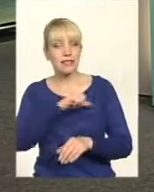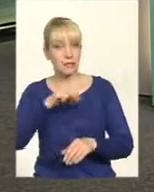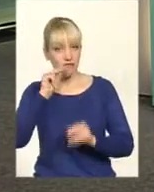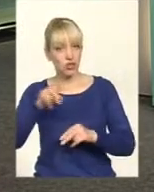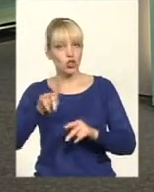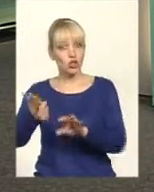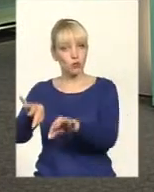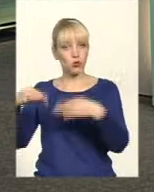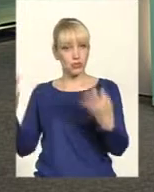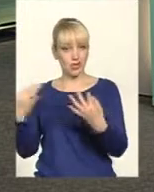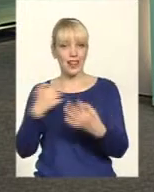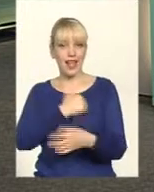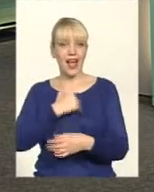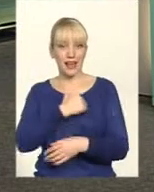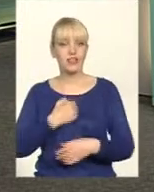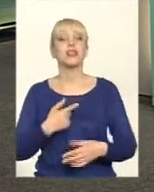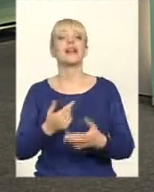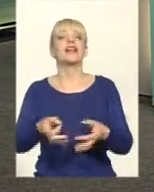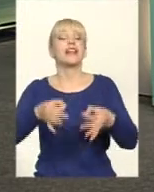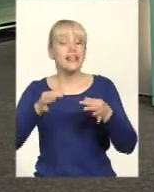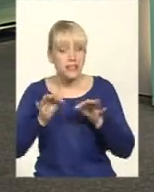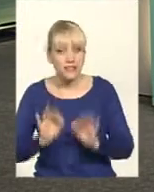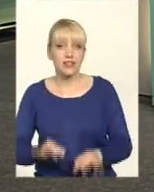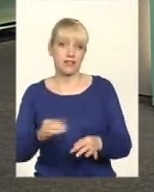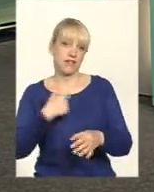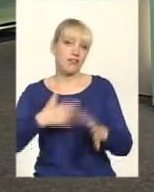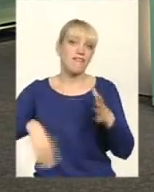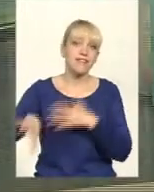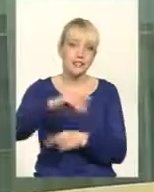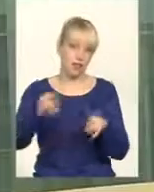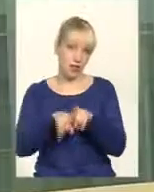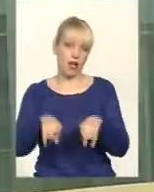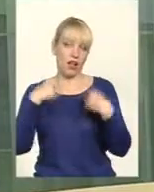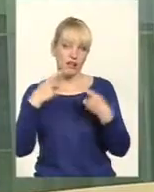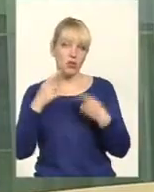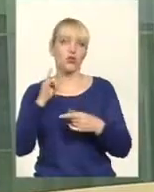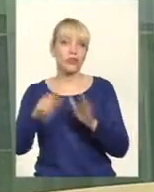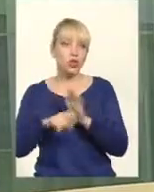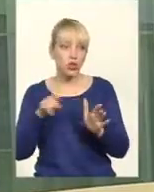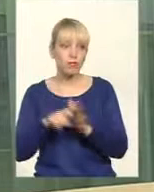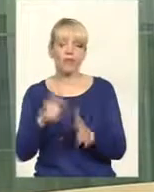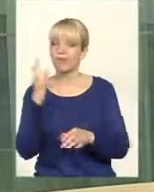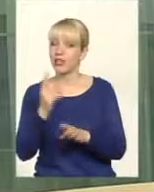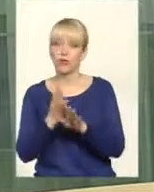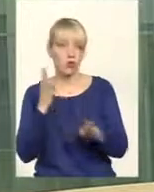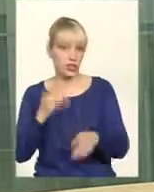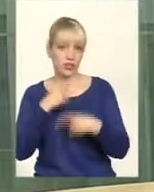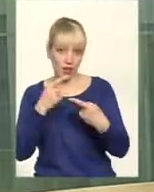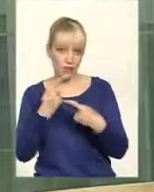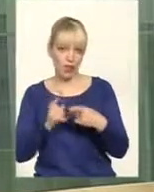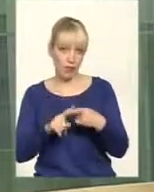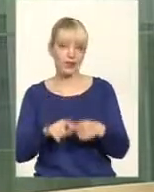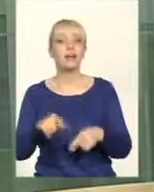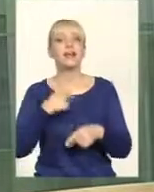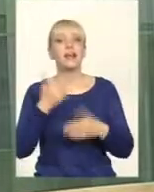до себя агрессора? Естественно. И я это говорю везде, всем, и приезжаю в Донбасс в первую очередь, веду об этом речь. Поймите,